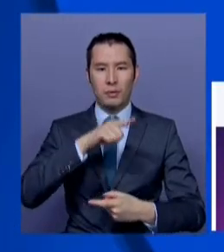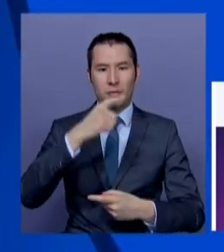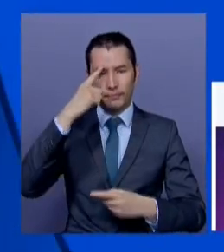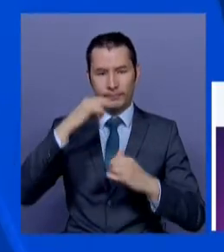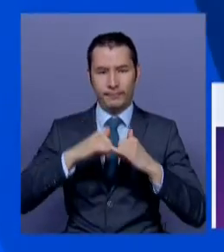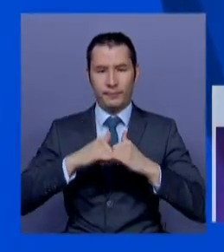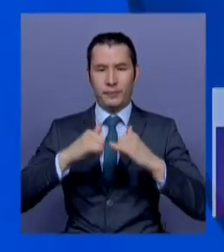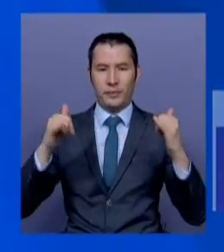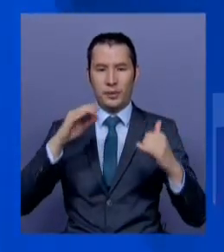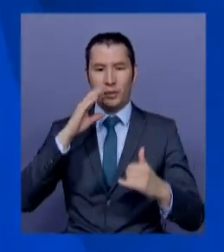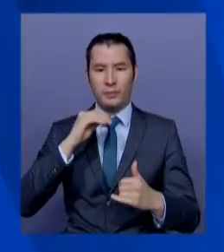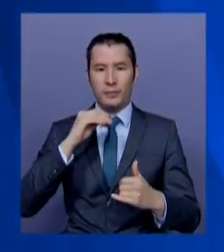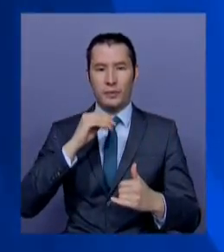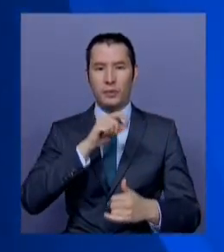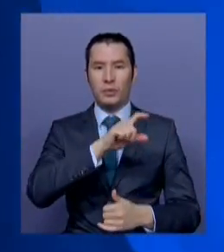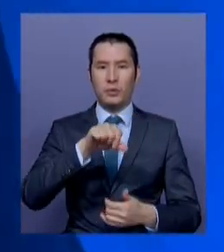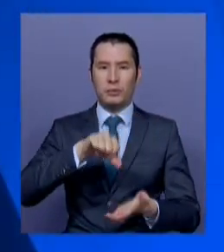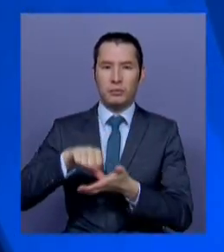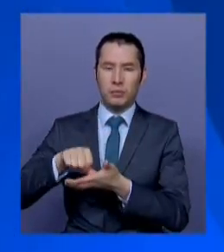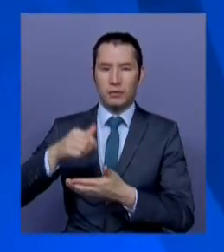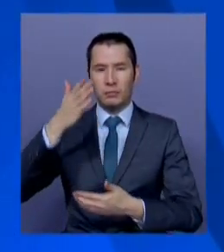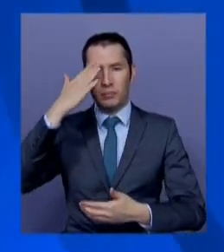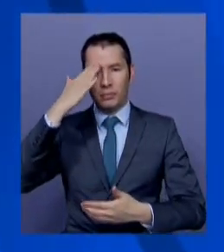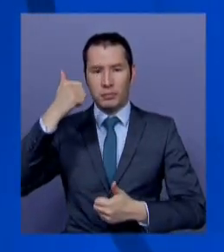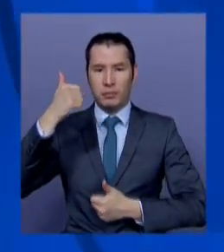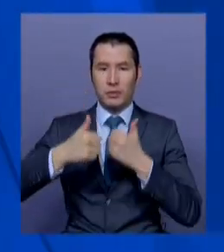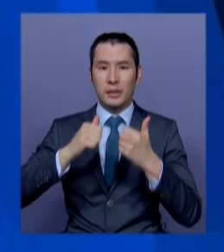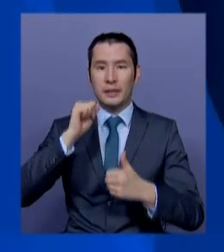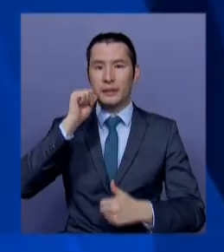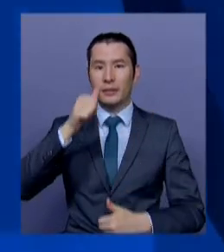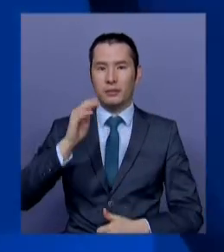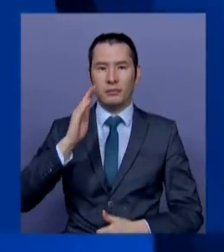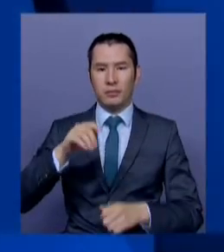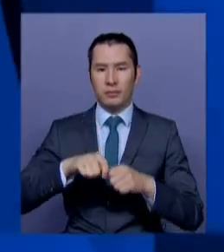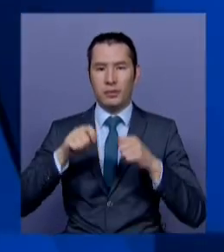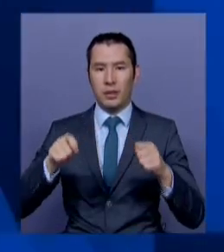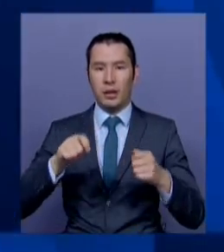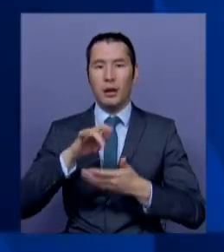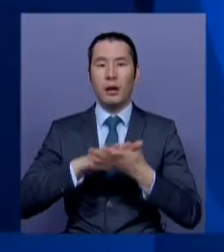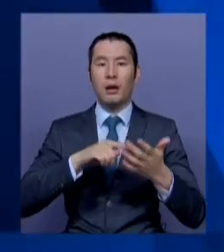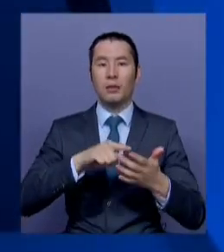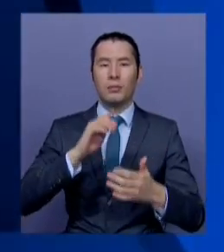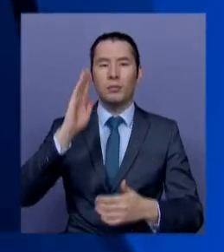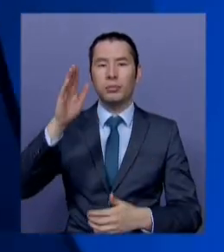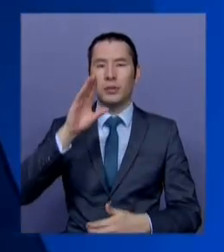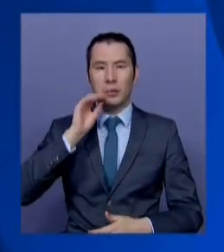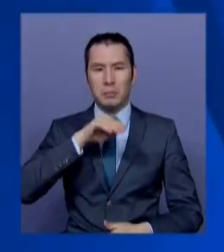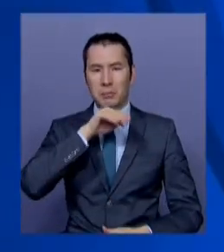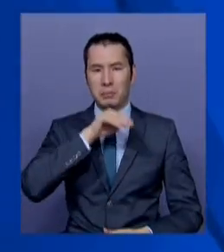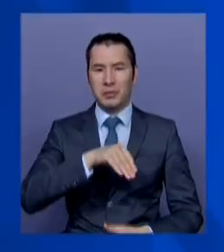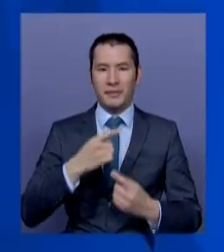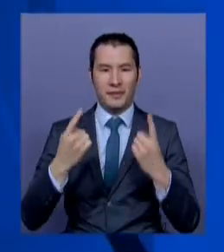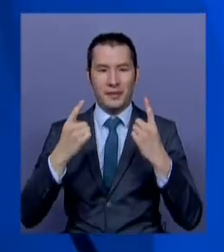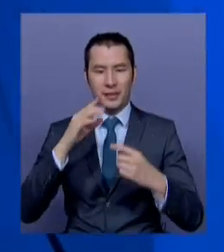береді. Байқауларға қатысып, білімге құштарлығы артқан жастардан ертең маман шығатынына сенемін. Сондай-ақ халықаралық деңгейдегі байқаудың қазылар